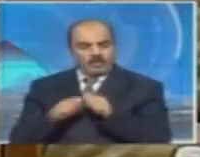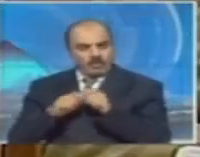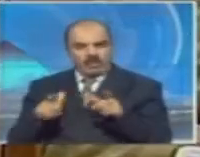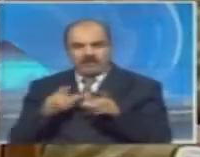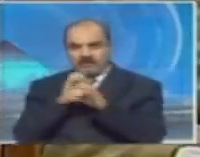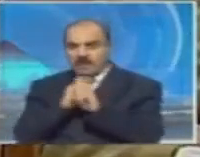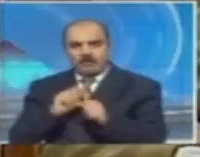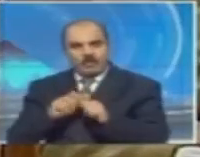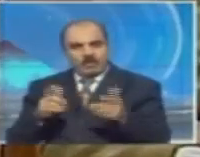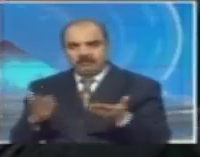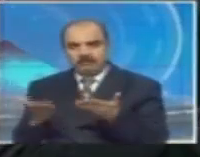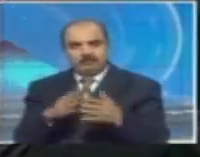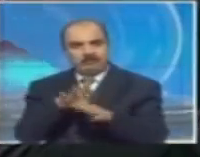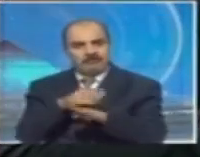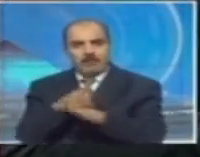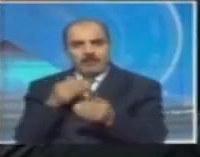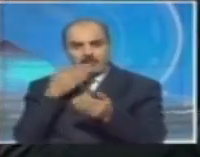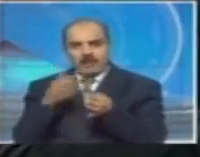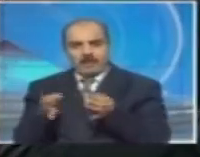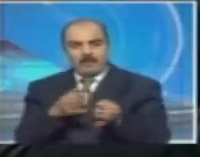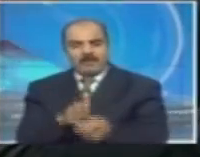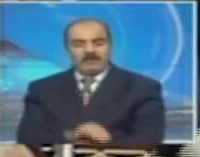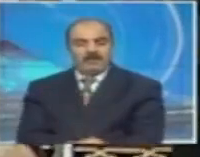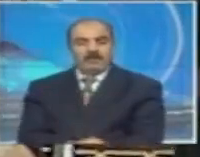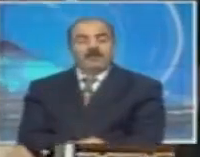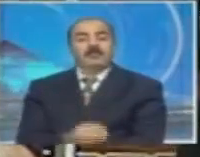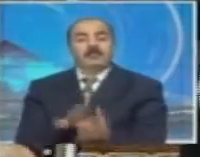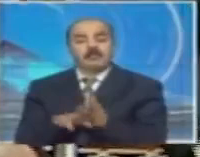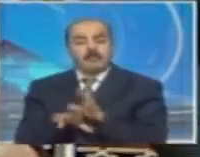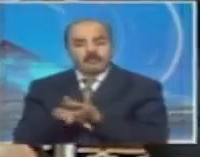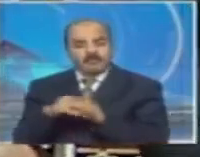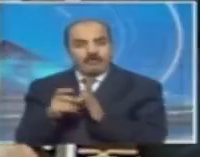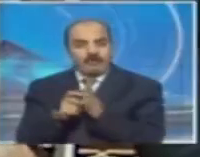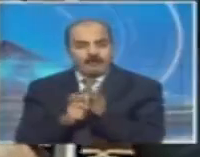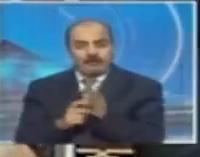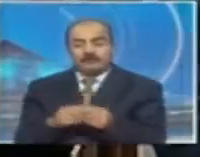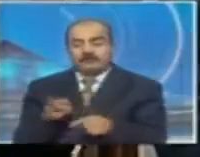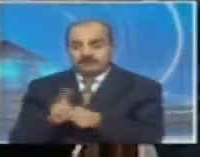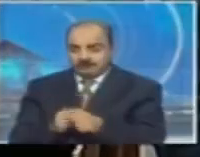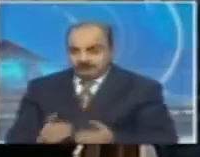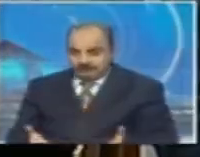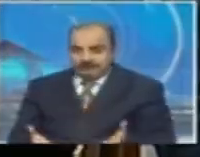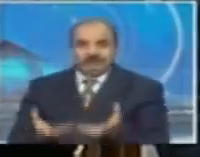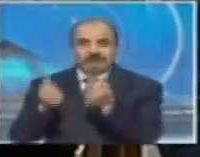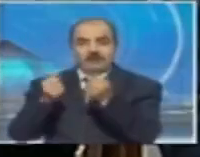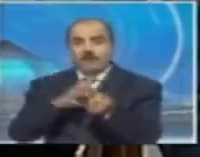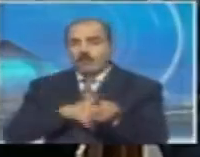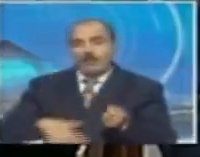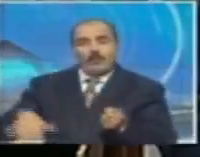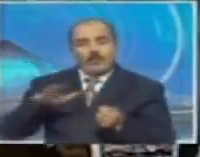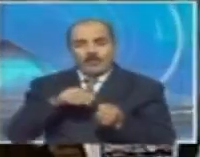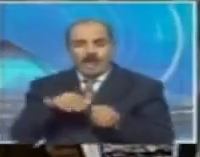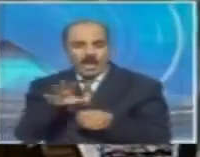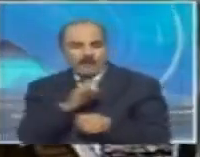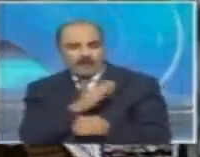وتعظيم العائد وترشيد الانفاق كما يحدث في مشروع القانون الى دعم وتنميه اليات منظومه التحول الرقميه وتطويرها